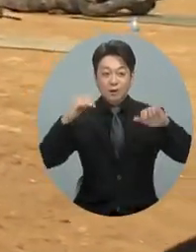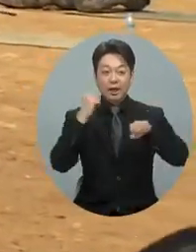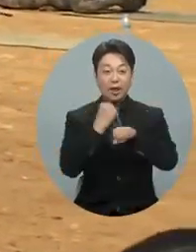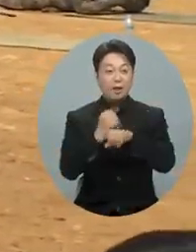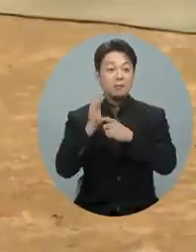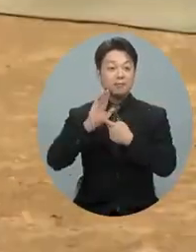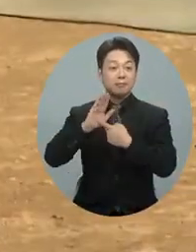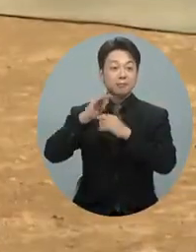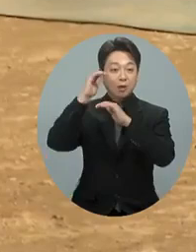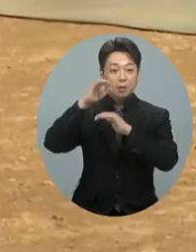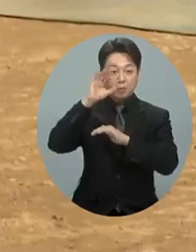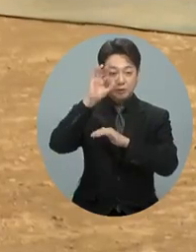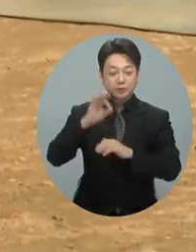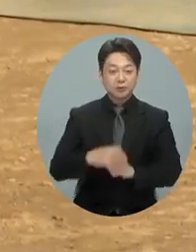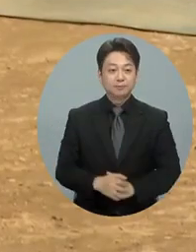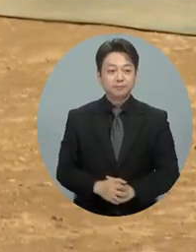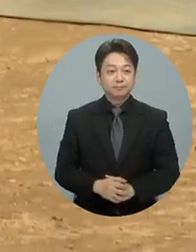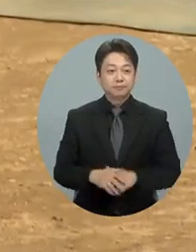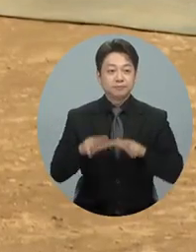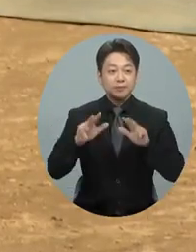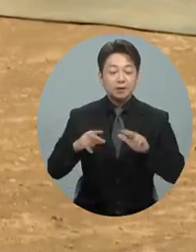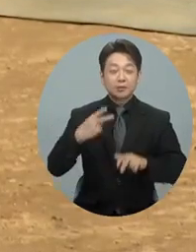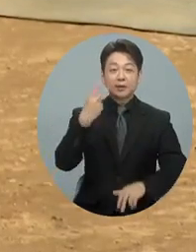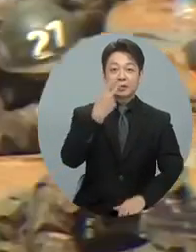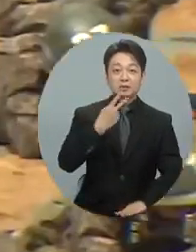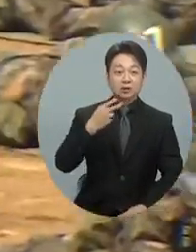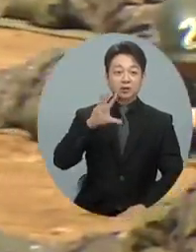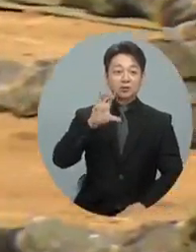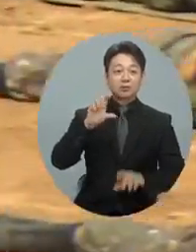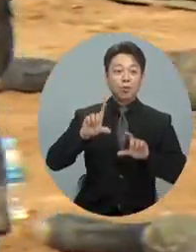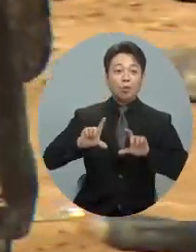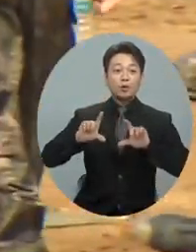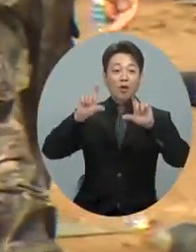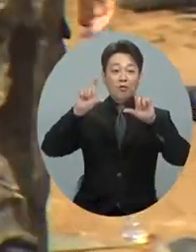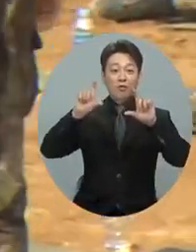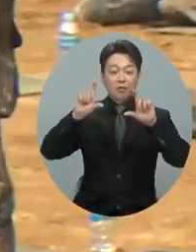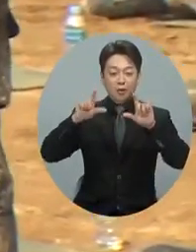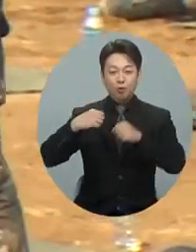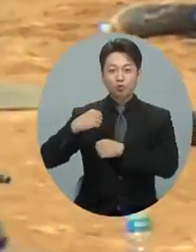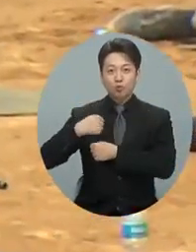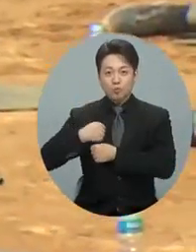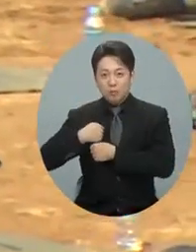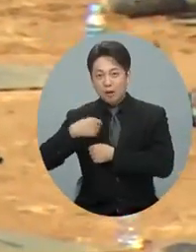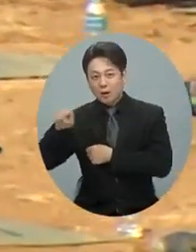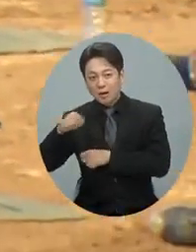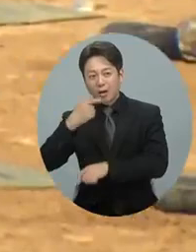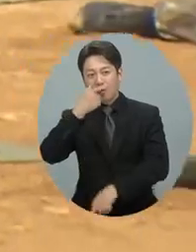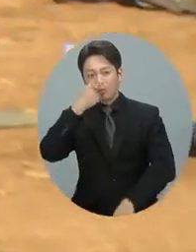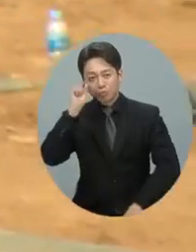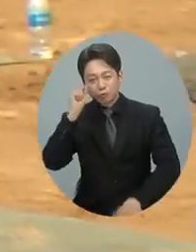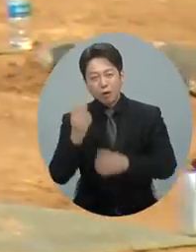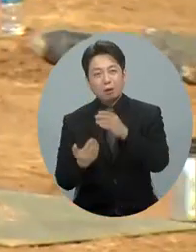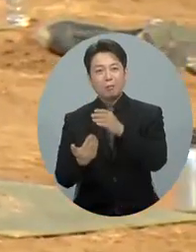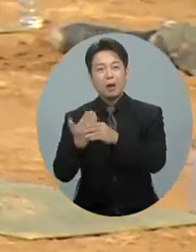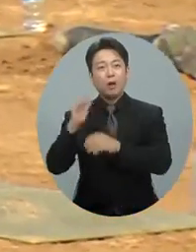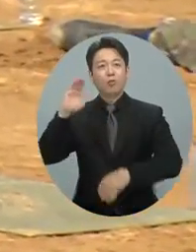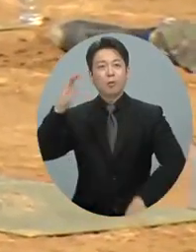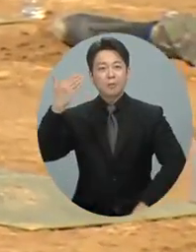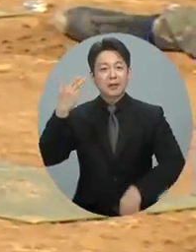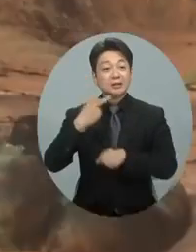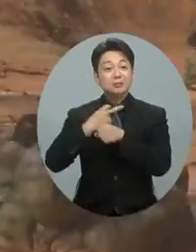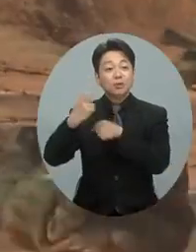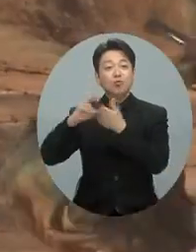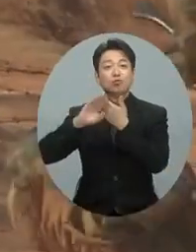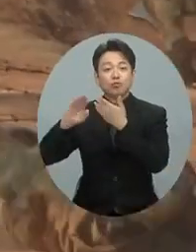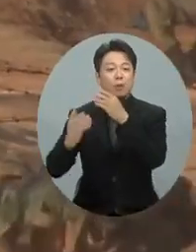지금 2035년 국방 전력이 2차 급감이 오게 되어 있거든요. 불과 12년 뒤에 일입니다.